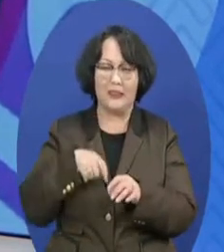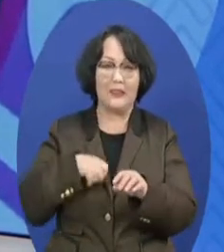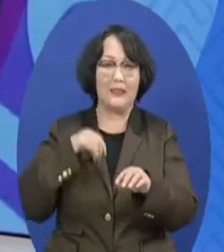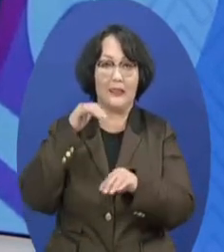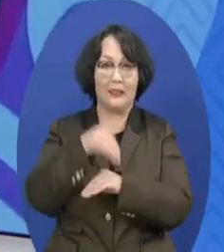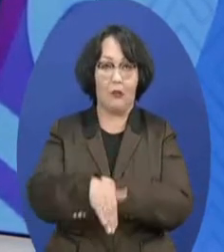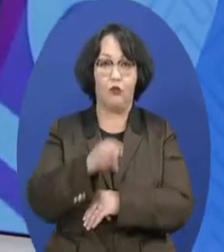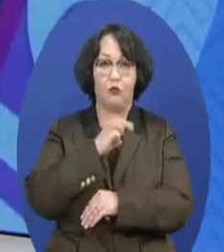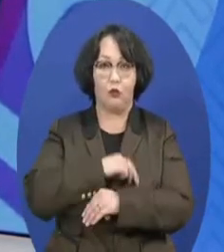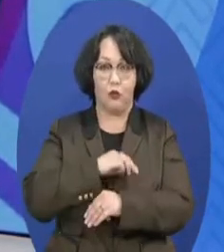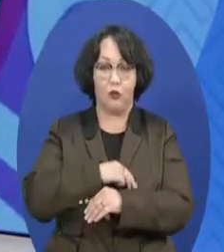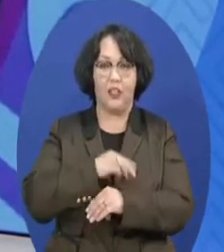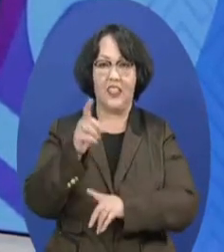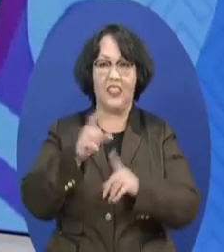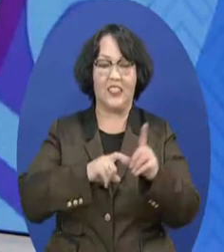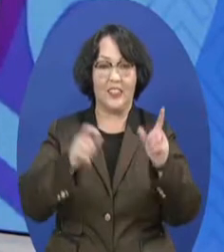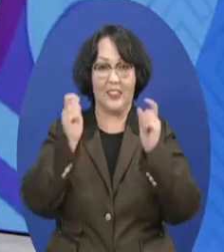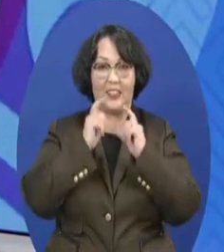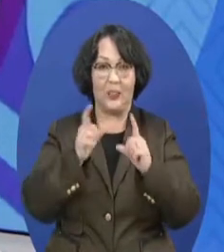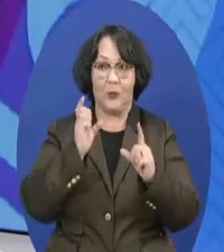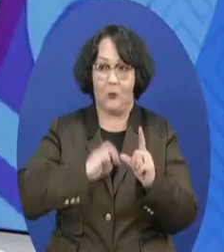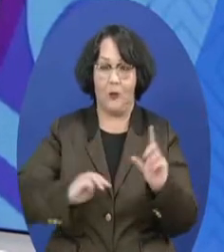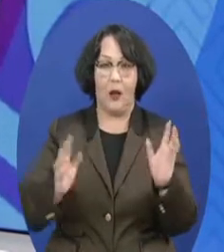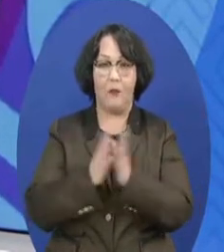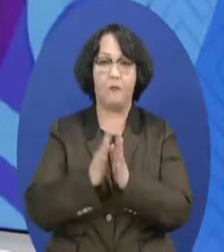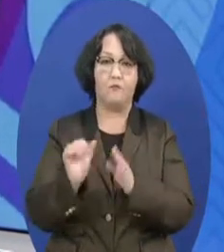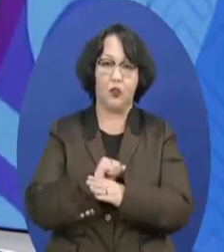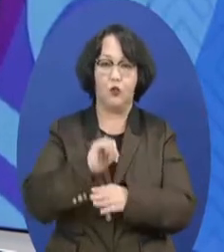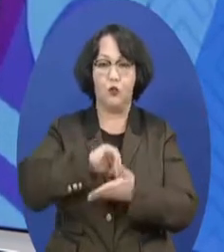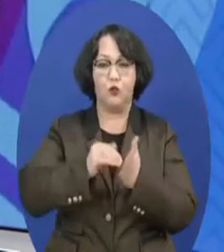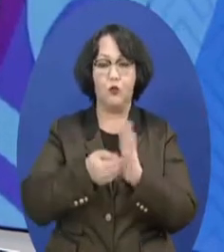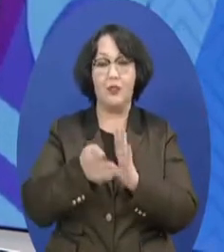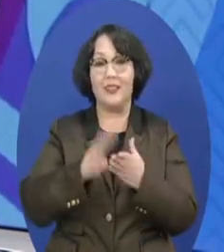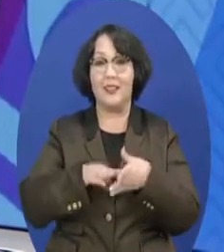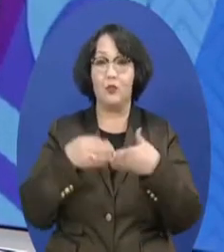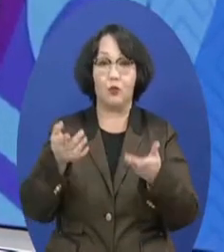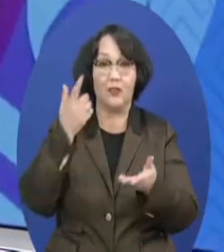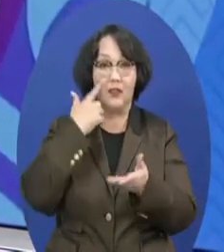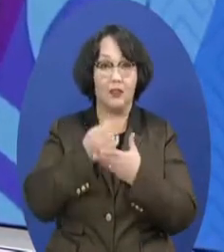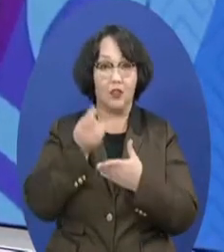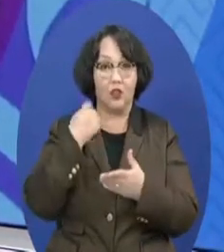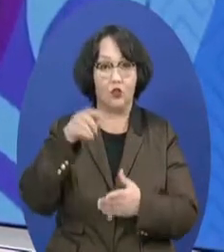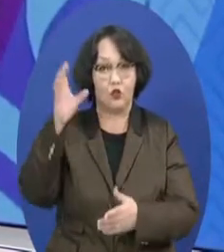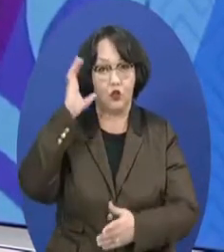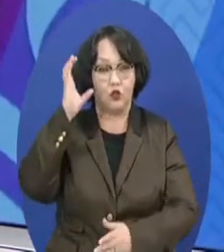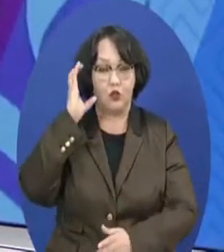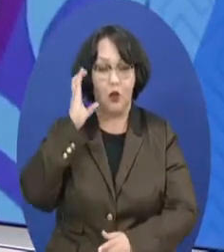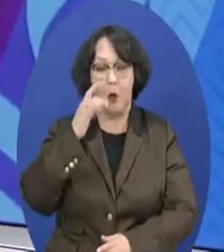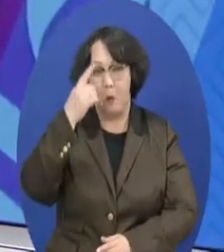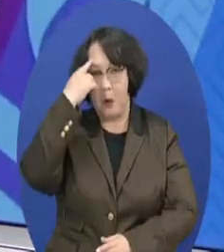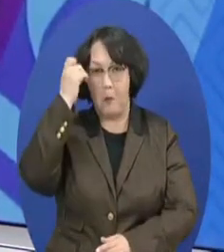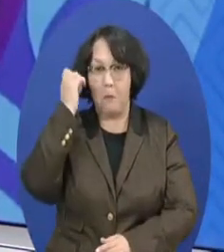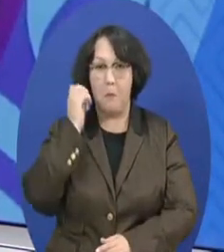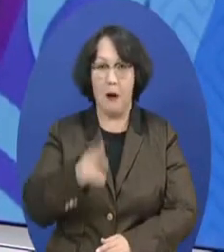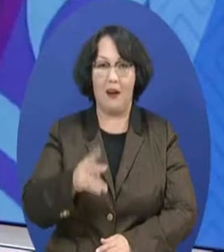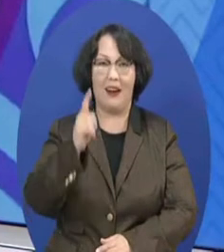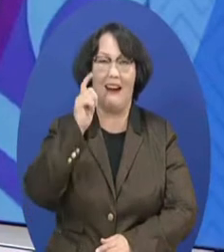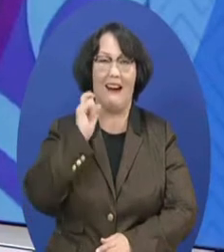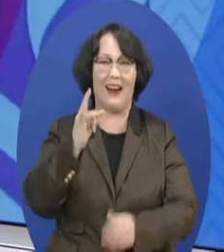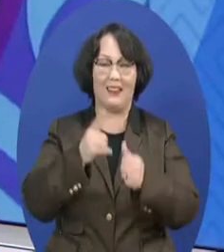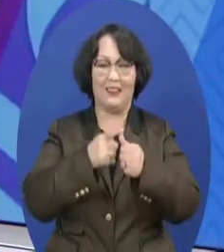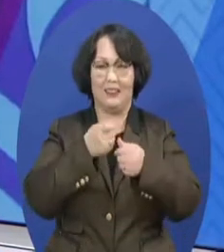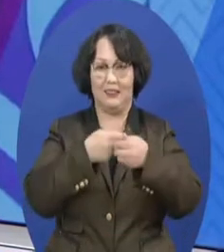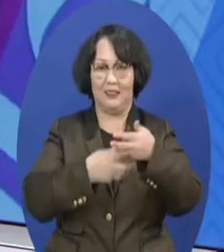их сэргэлтэнд хамт бэлтгэх талаар төлөвлөгөөг танилцуулж санал сонссон юм а. Мөн энэ үеэр Монгол банкны хар жагсаалтанд